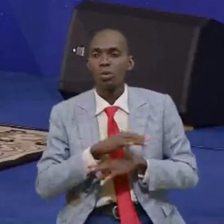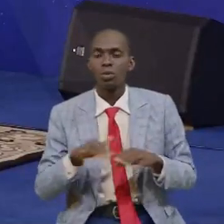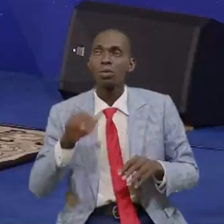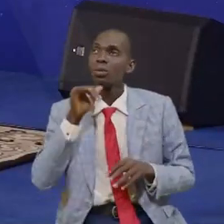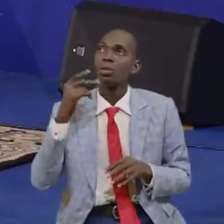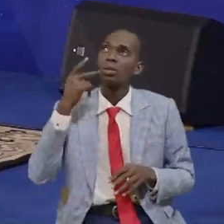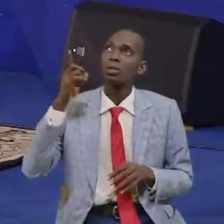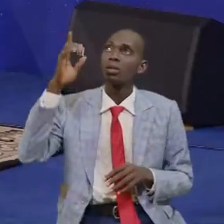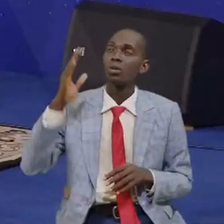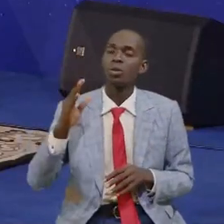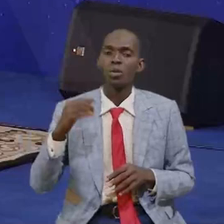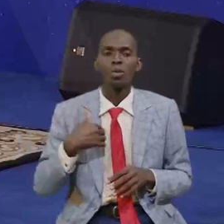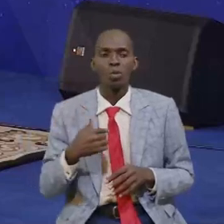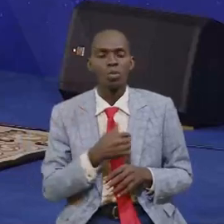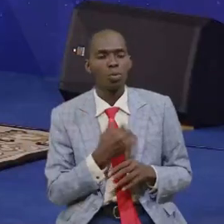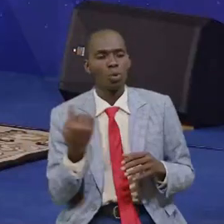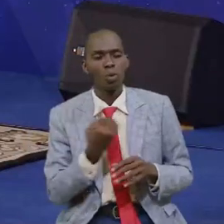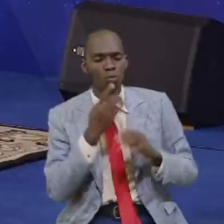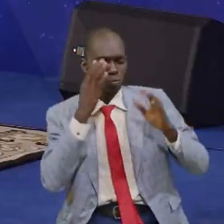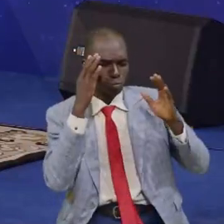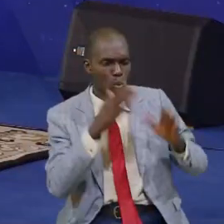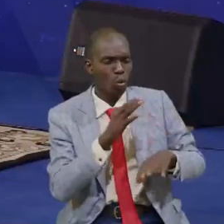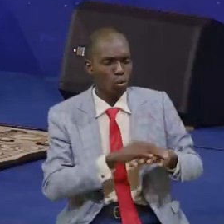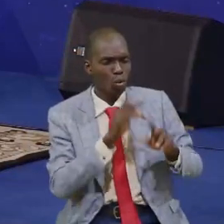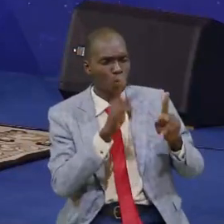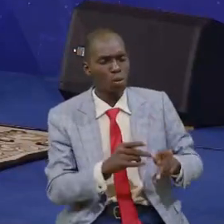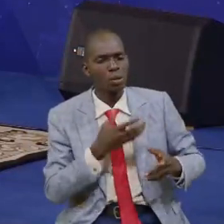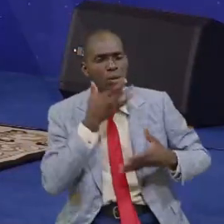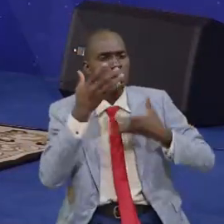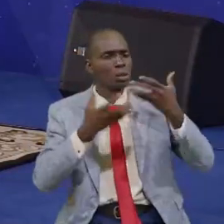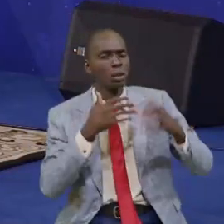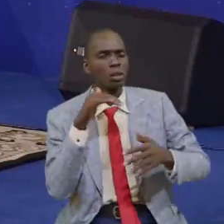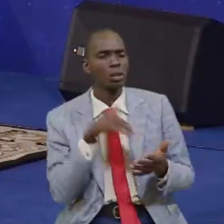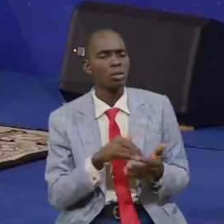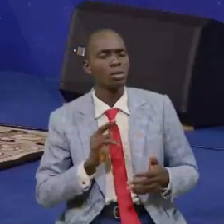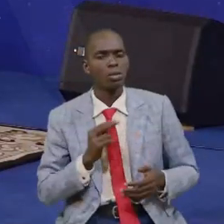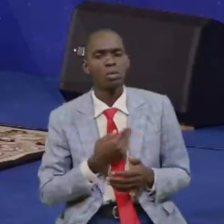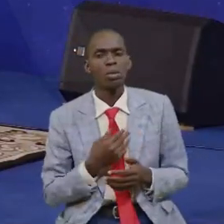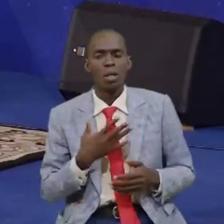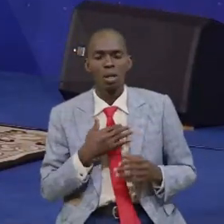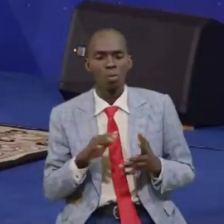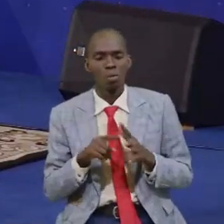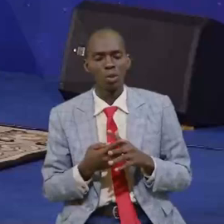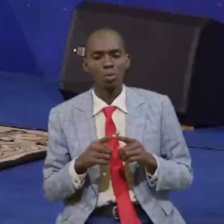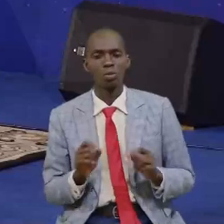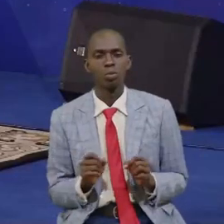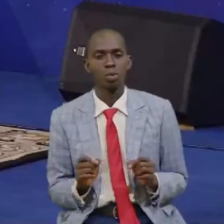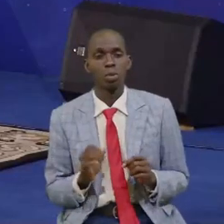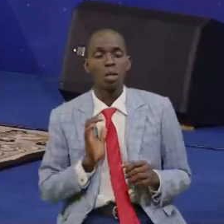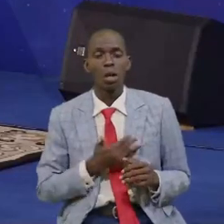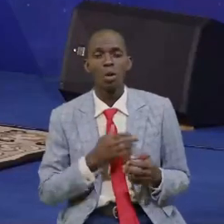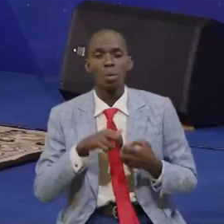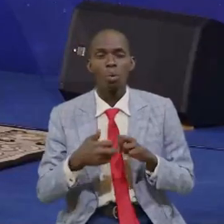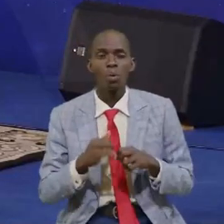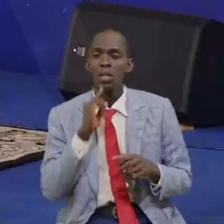plus Dieu, nous regardons celui qui crie et nous tremblons, tremblons. Notre problème, c'est que nous voyons les